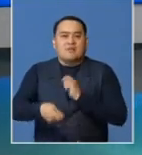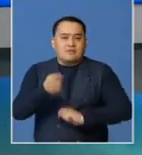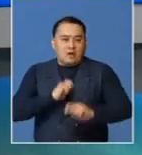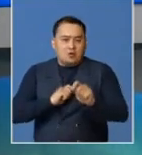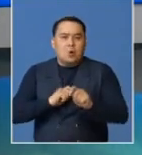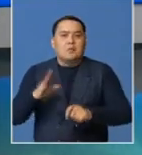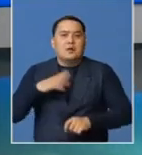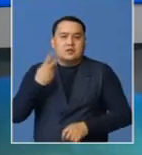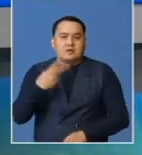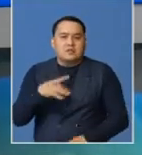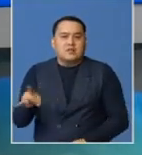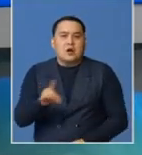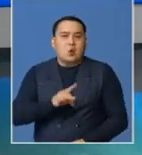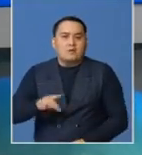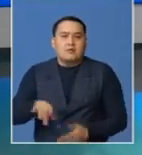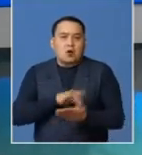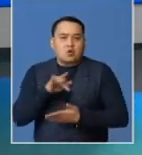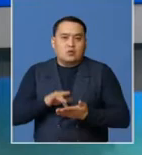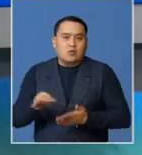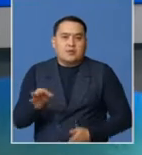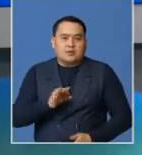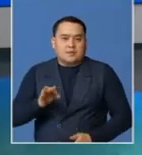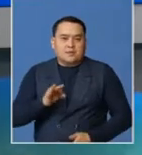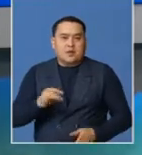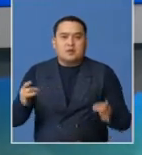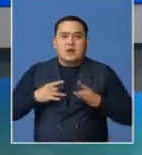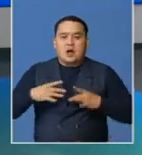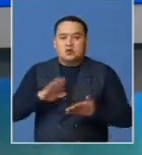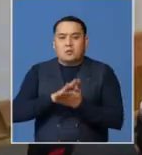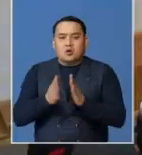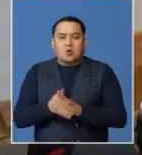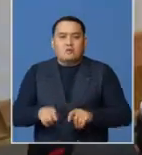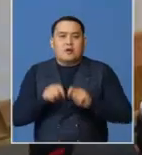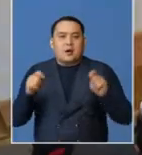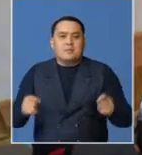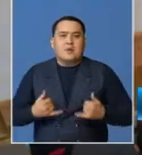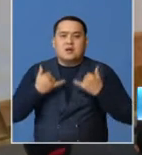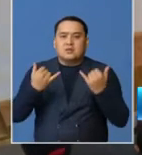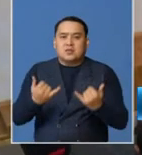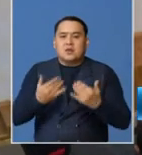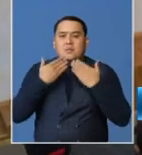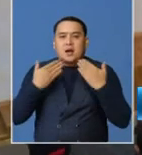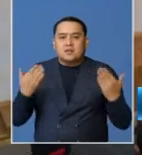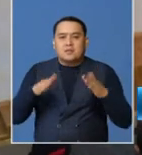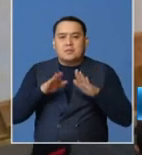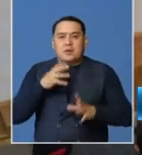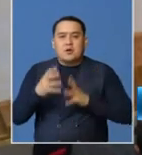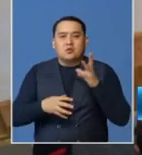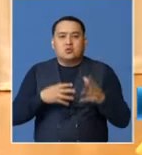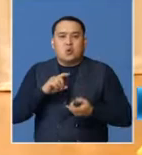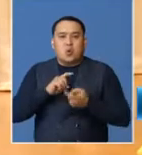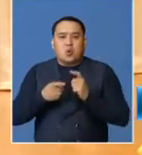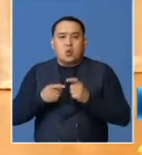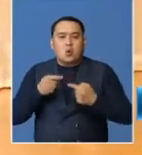и побывали во всех 20 районах и городах области. В торжественной обстановке последними в канун Международного дня борьбы